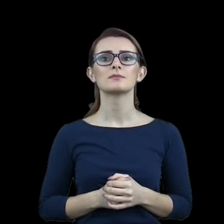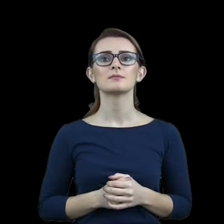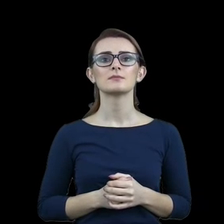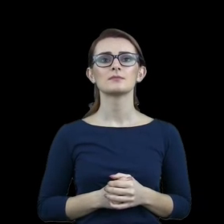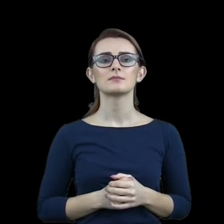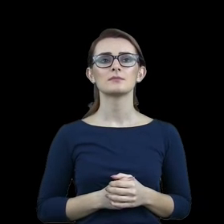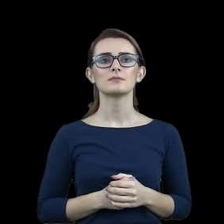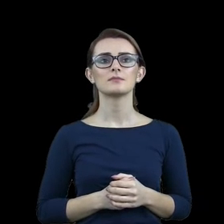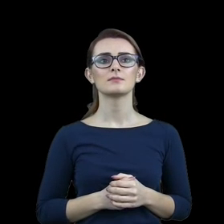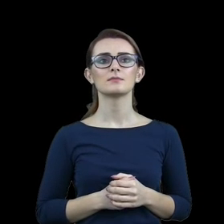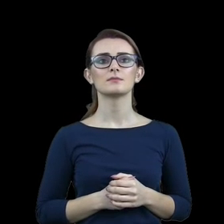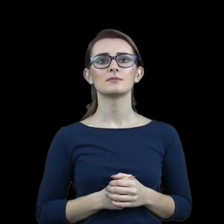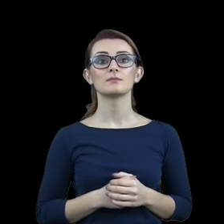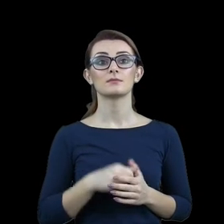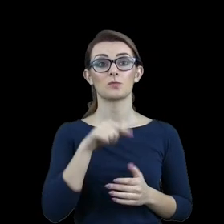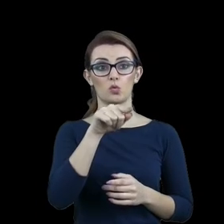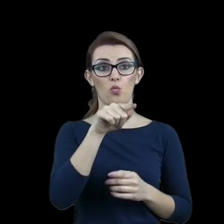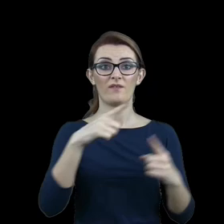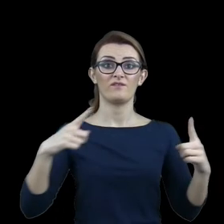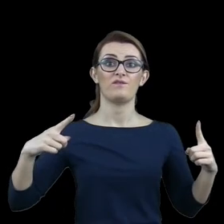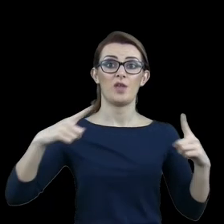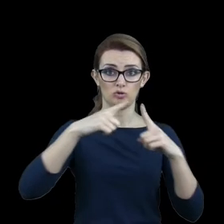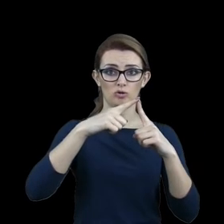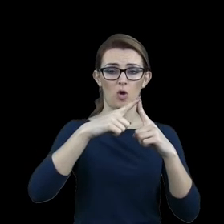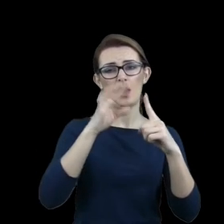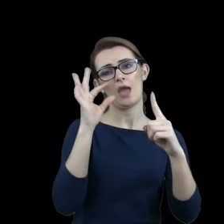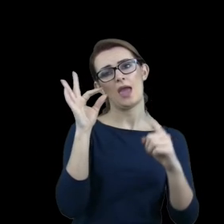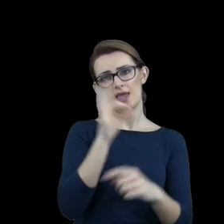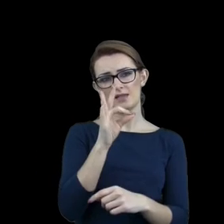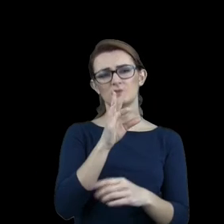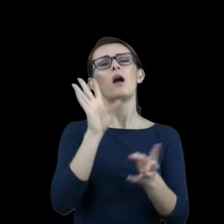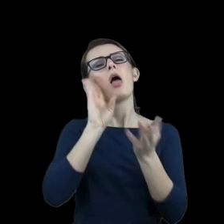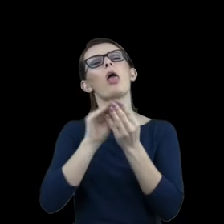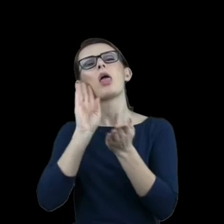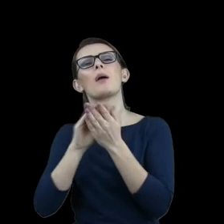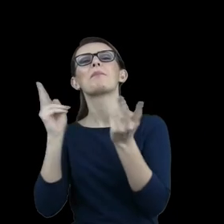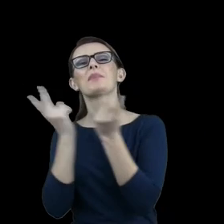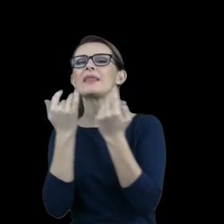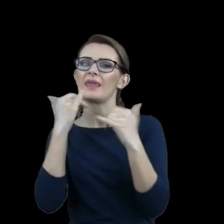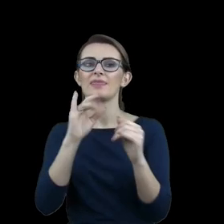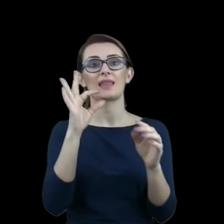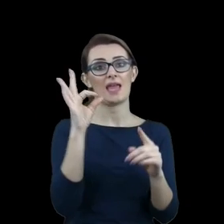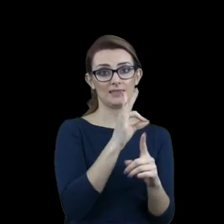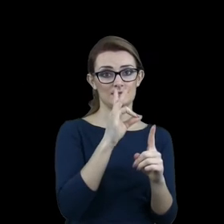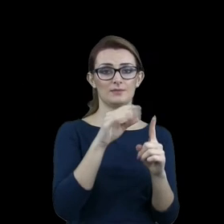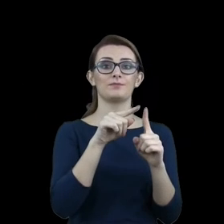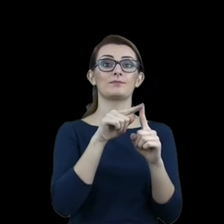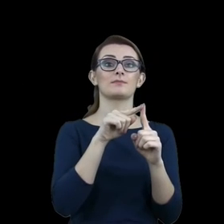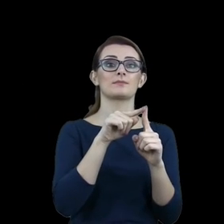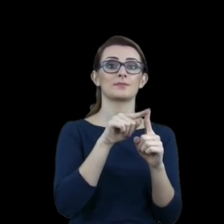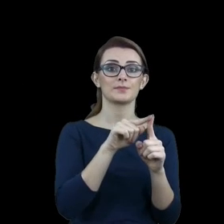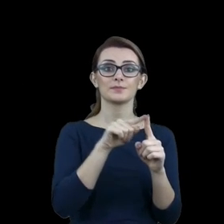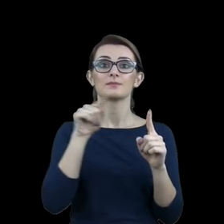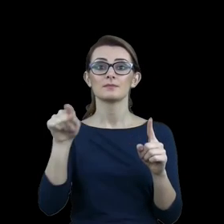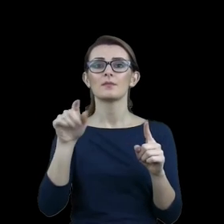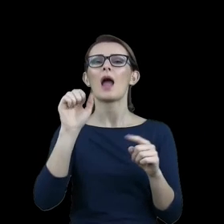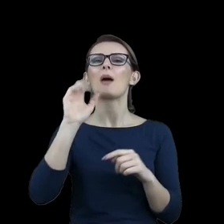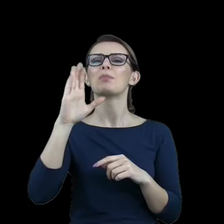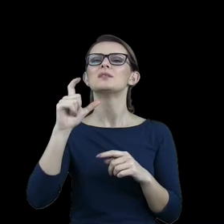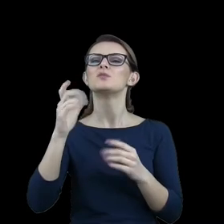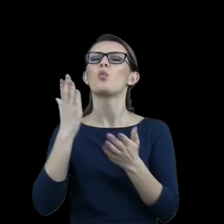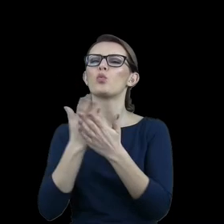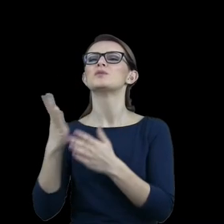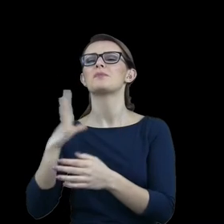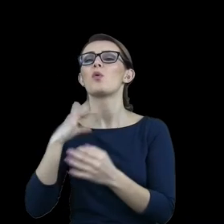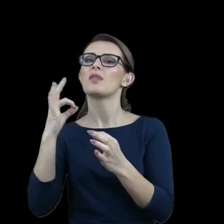stopni. Tutaj będę miał wierzchołek, który oznaczę powiedzmy S, literką S, żeby się nie powtarzało. Tutaj